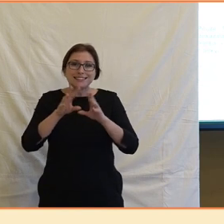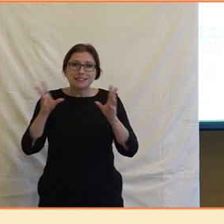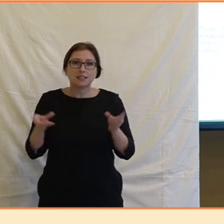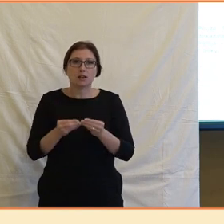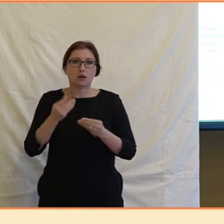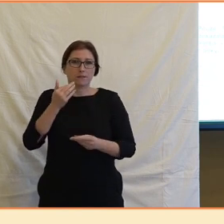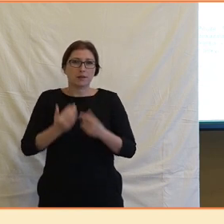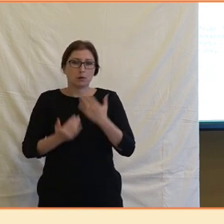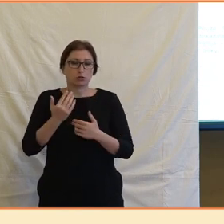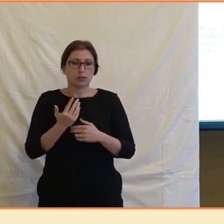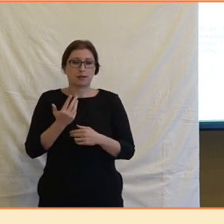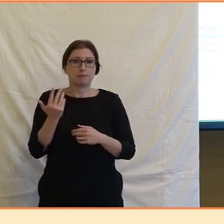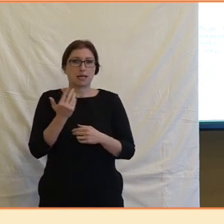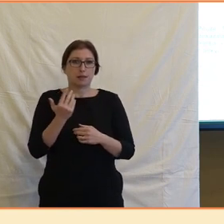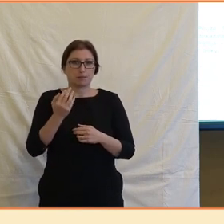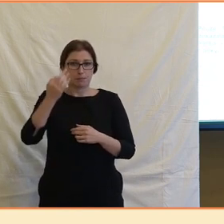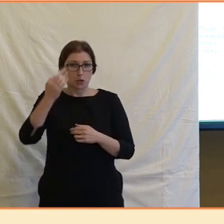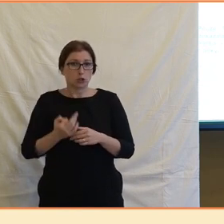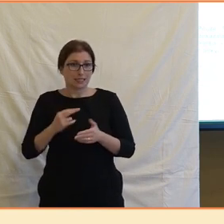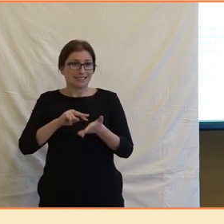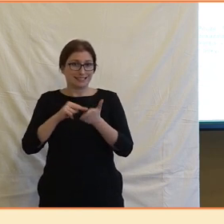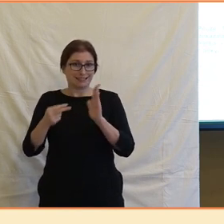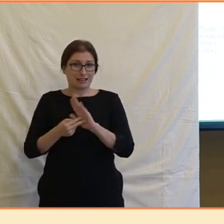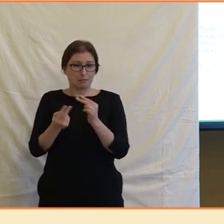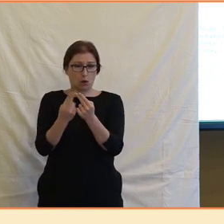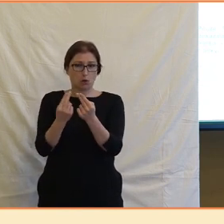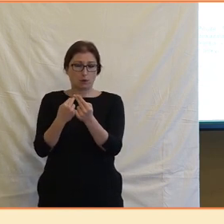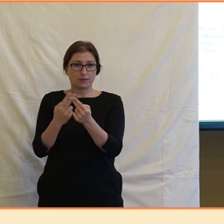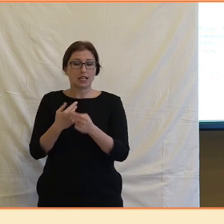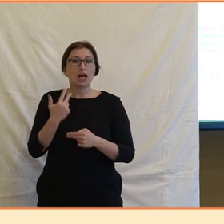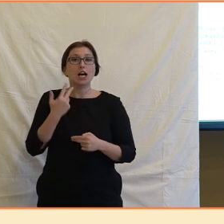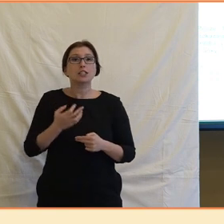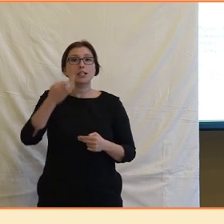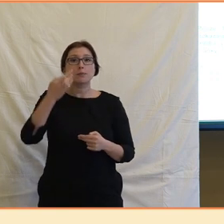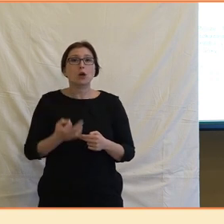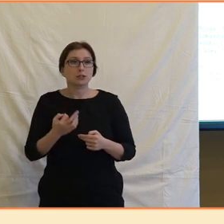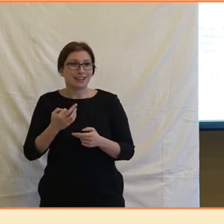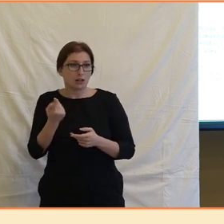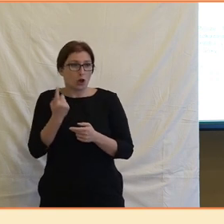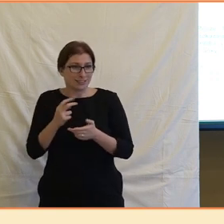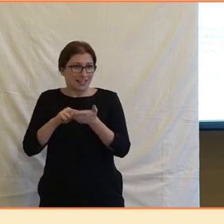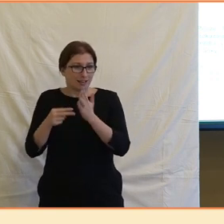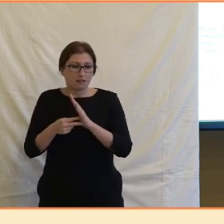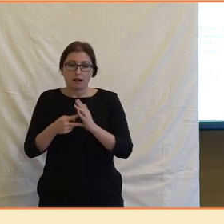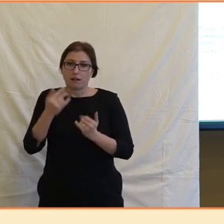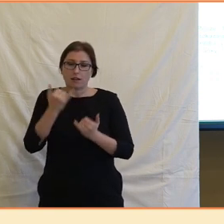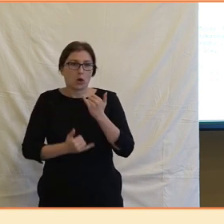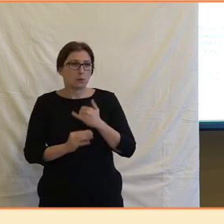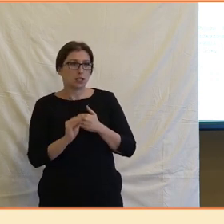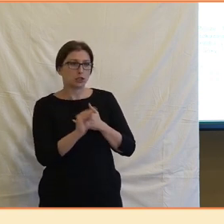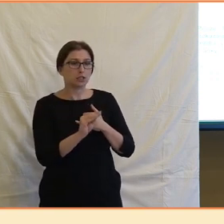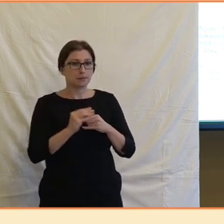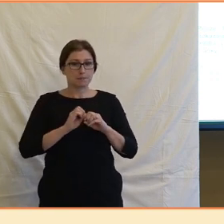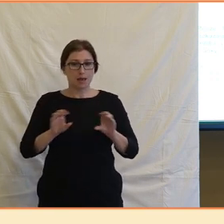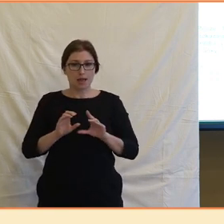počtu 55 techniků, kteří nám odpovídali, nebylo 30% techniků schopných říci, jestli jejich